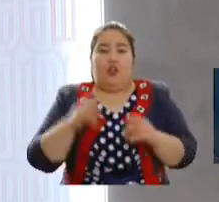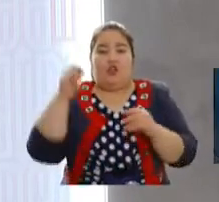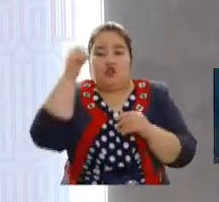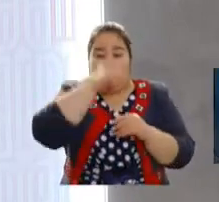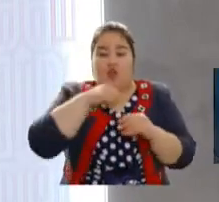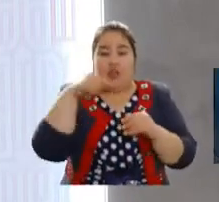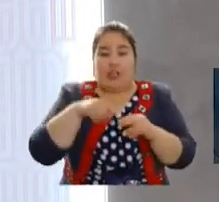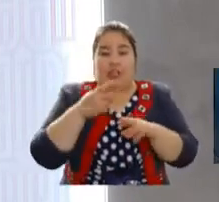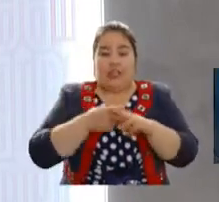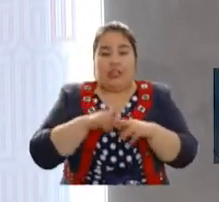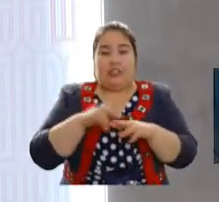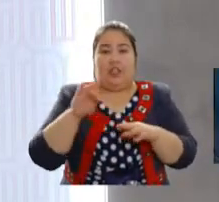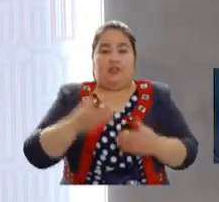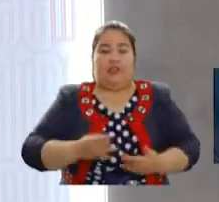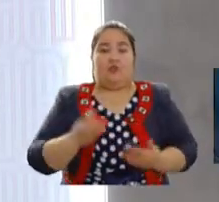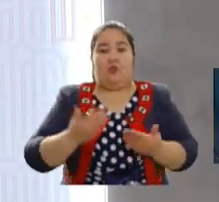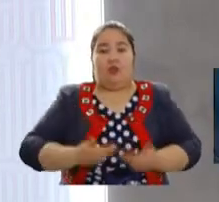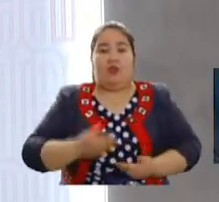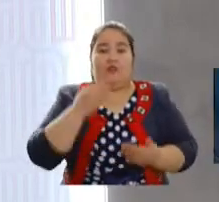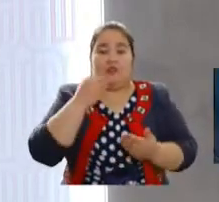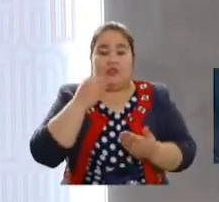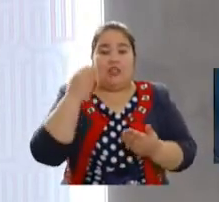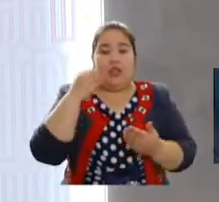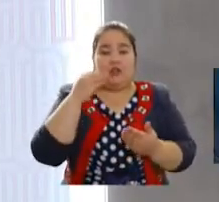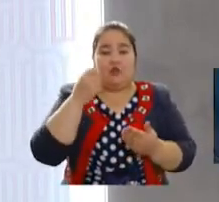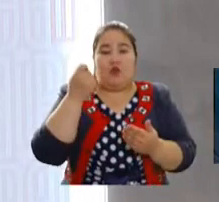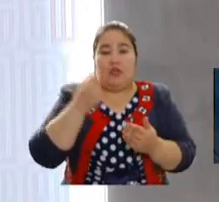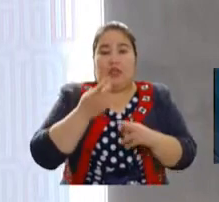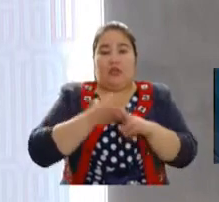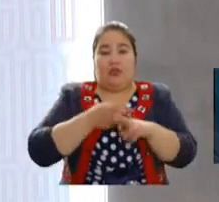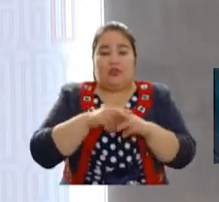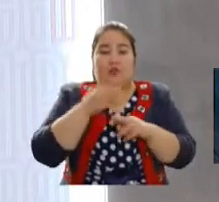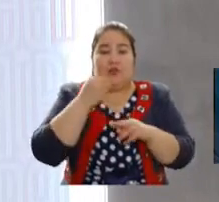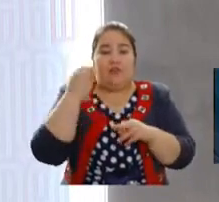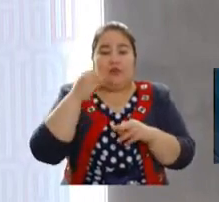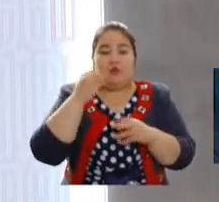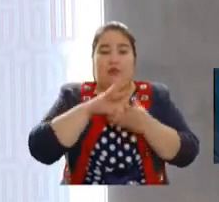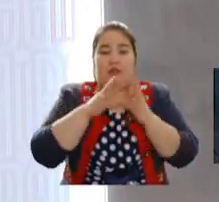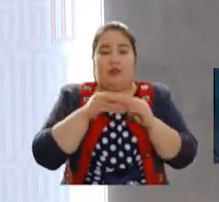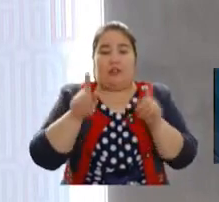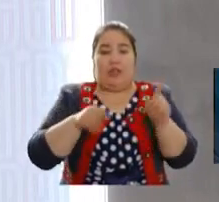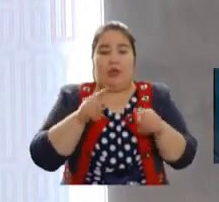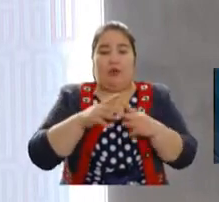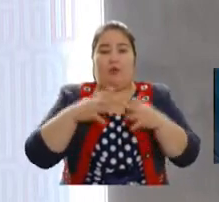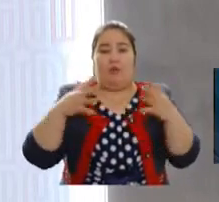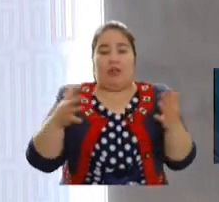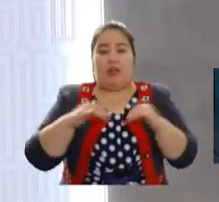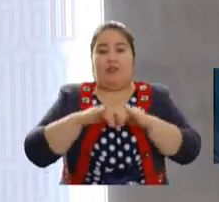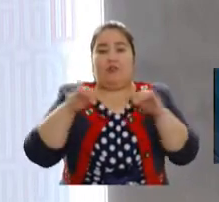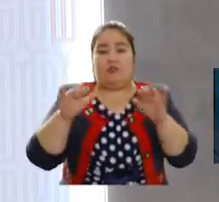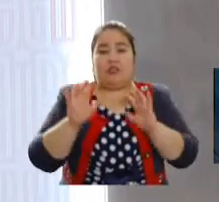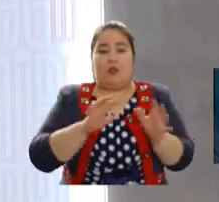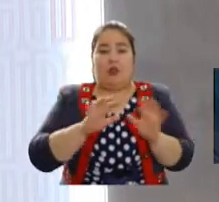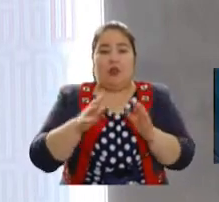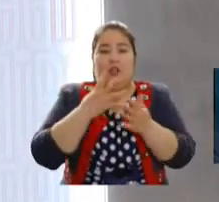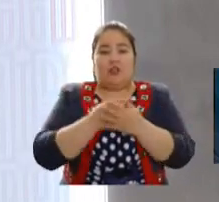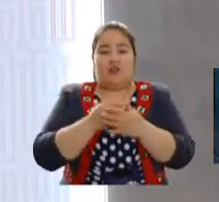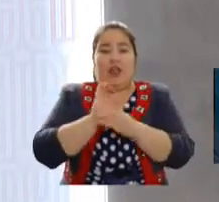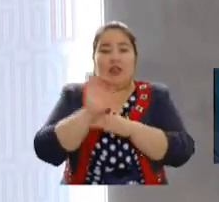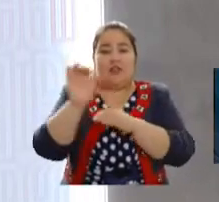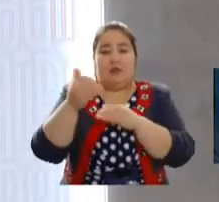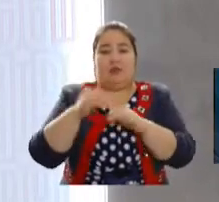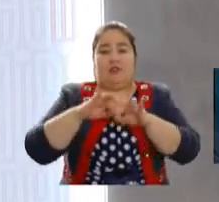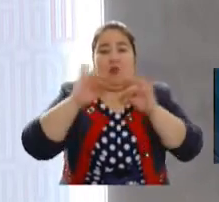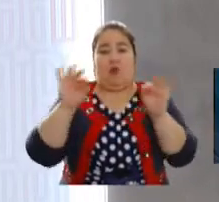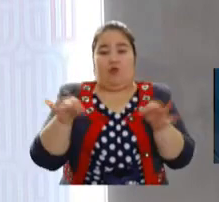yilda respublika aholisini arzon va sifatli meva sabzavot mahsulotlariga bo'lgan talabini barqaror ta'minlash va eksport